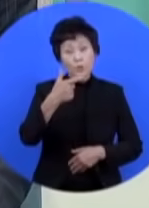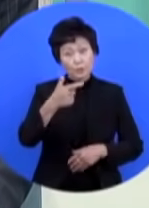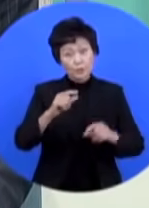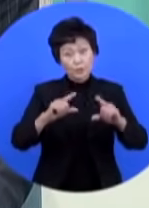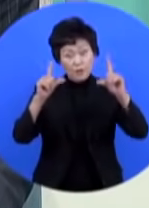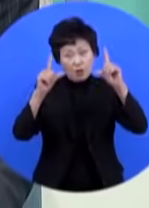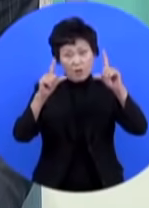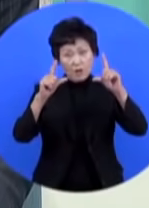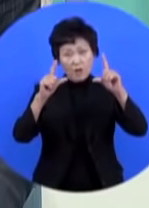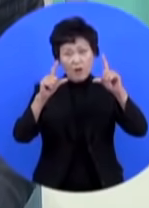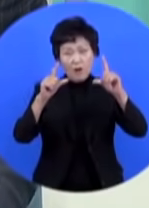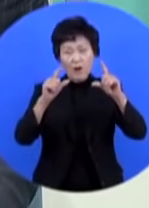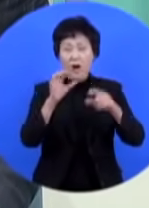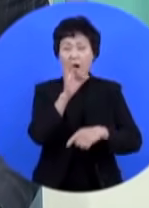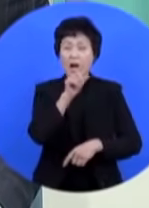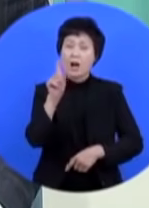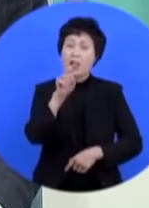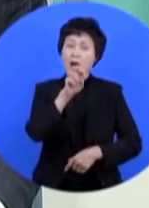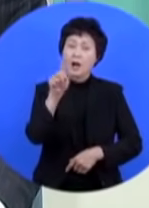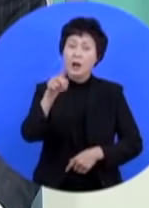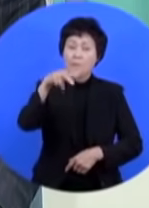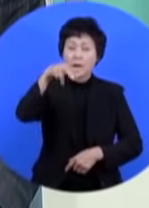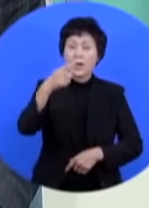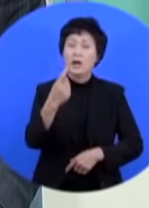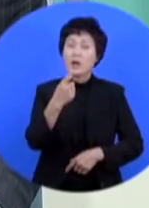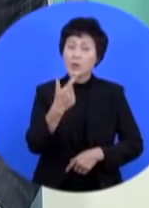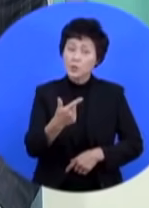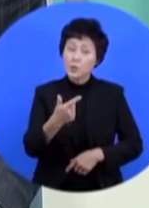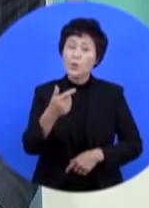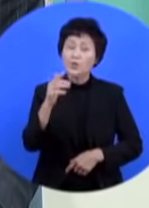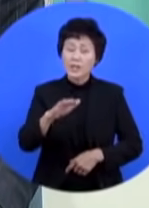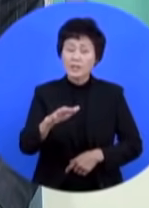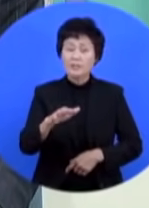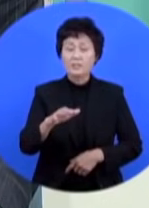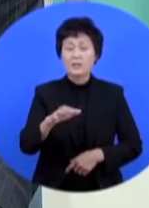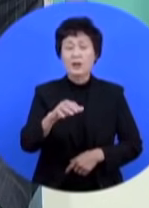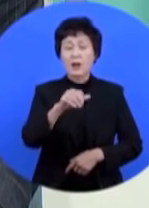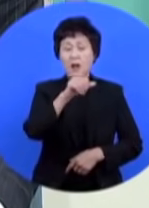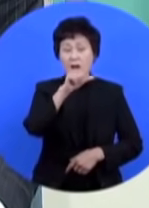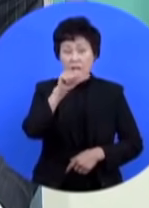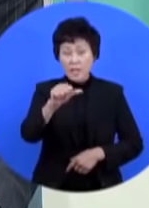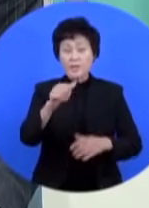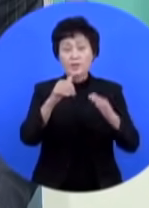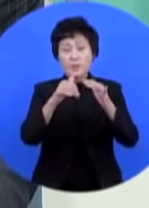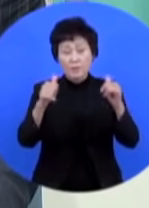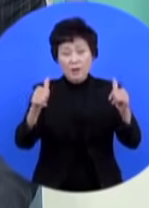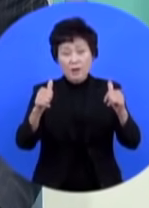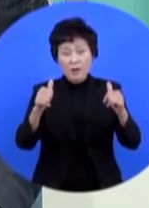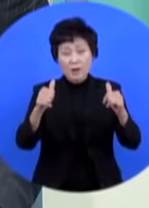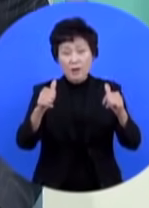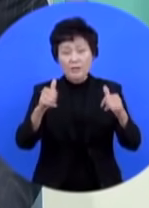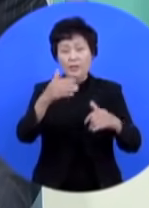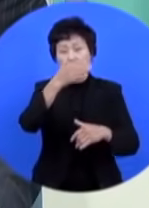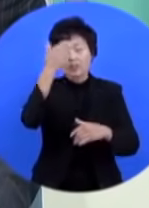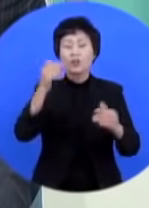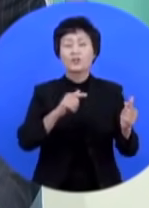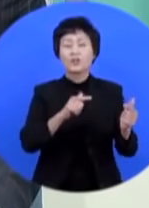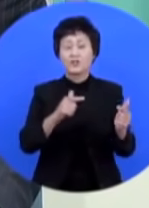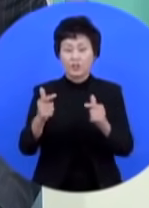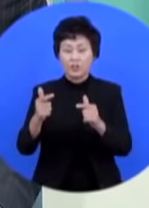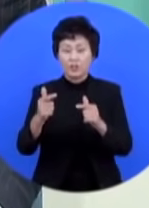다섯 명의 젊은 선교사들이 우리 원주민들에게 복음을 전하러 갔다가 순교를 당한 사건이 있었습니다.